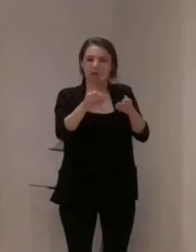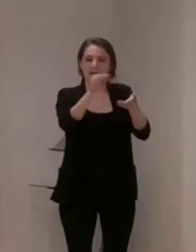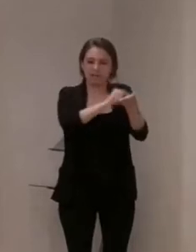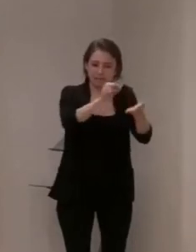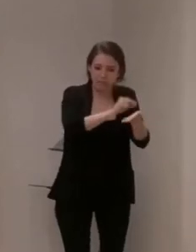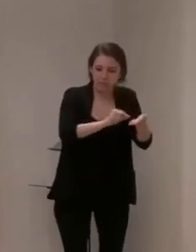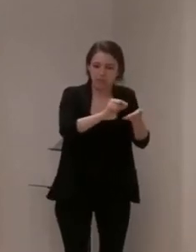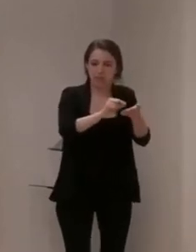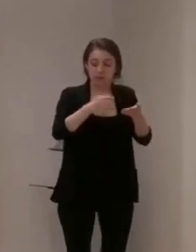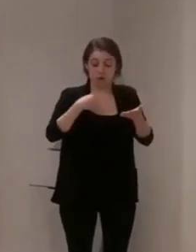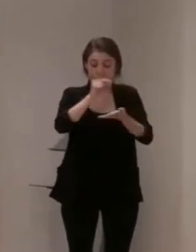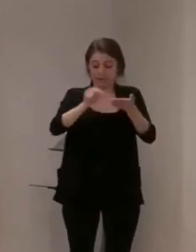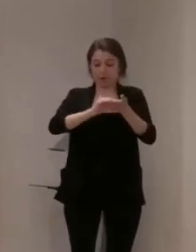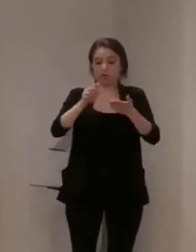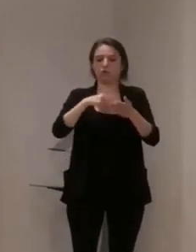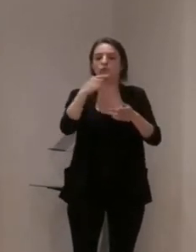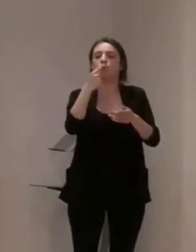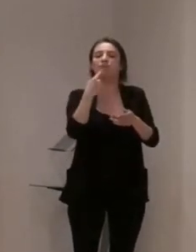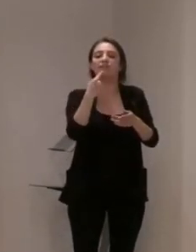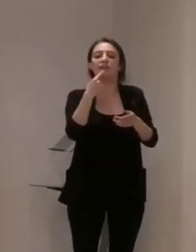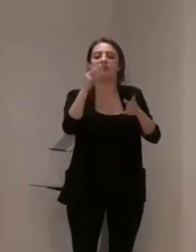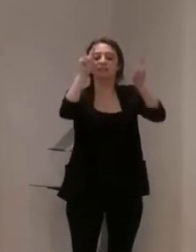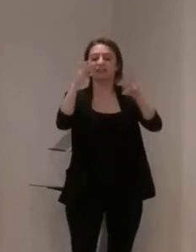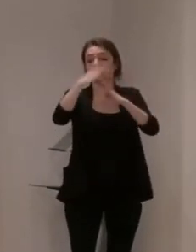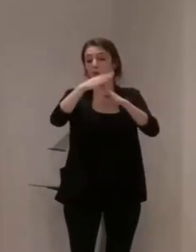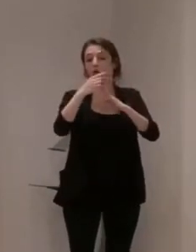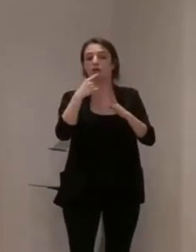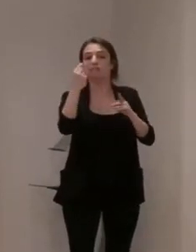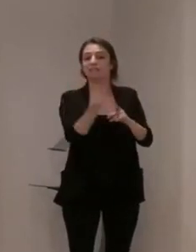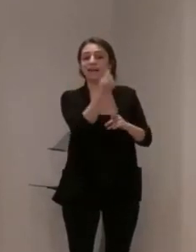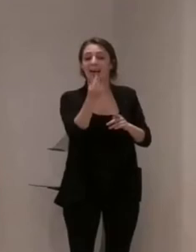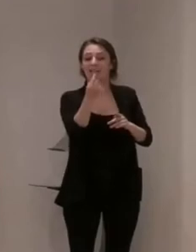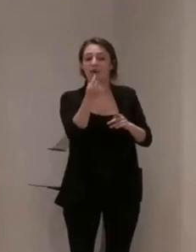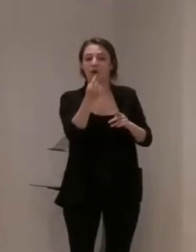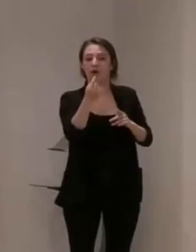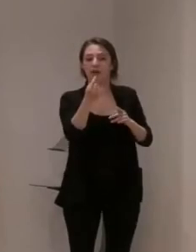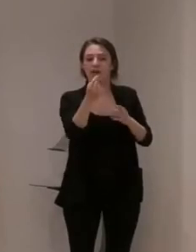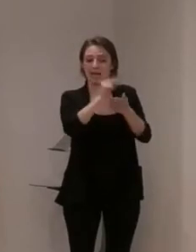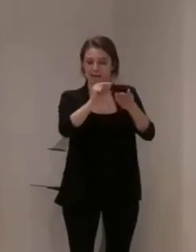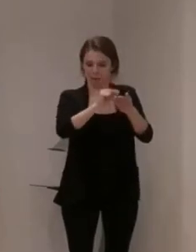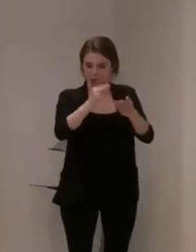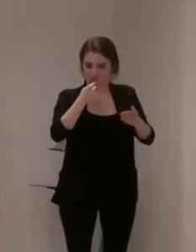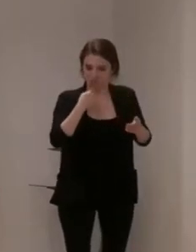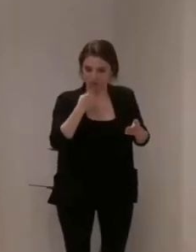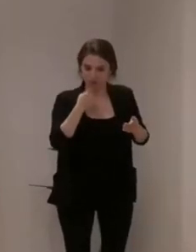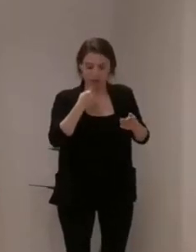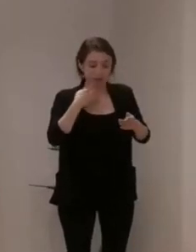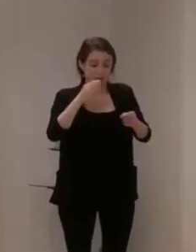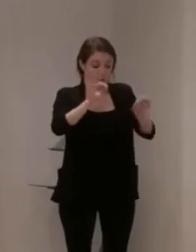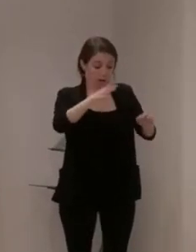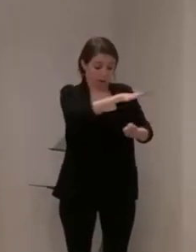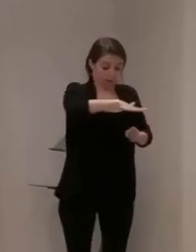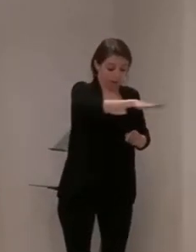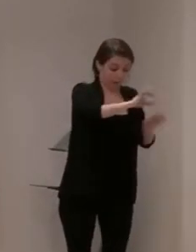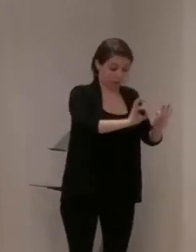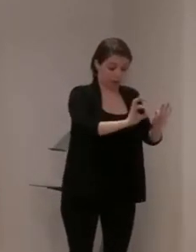una vegada en un llibre que es diu El Sagrat i el Profà. Diu, per una persona creient, un espai no és igual a un altre espai, i